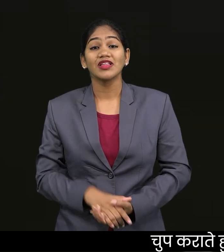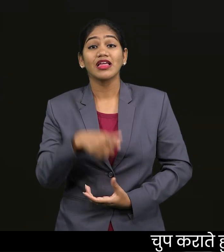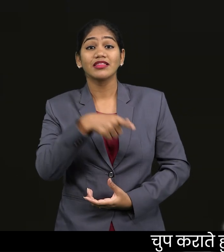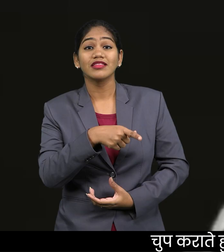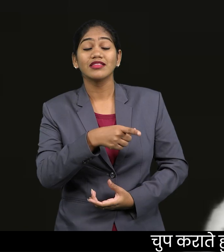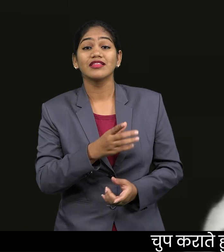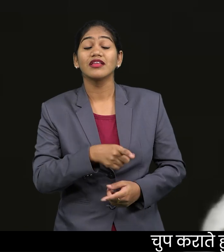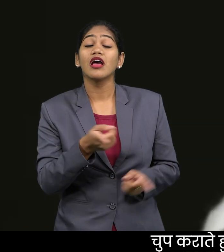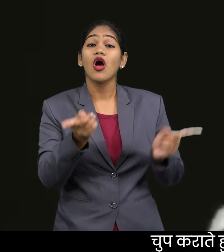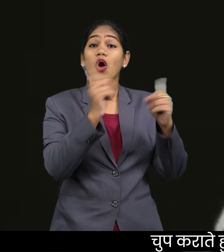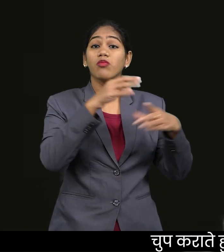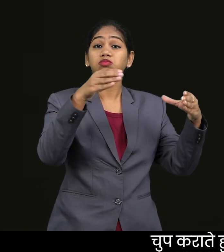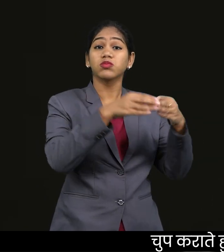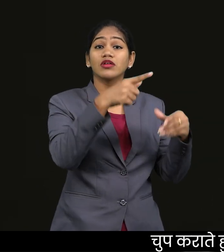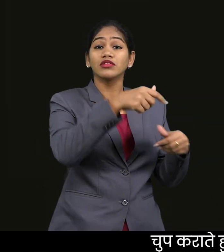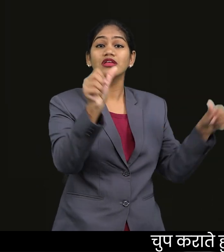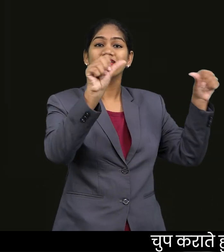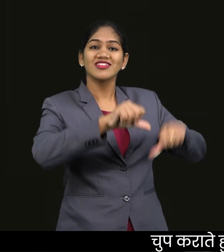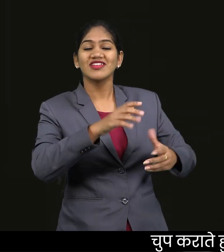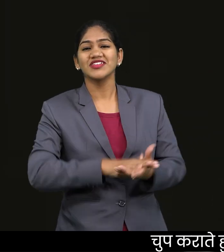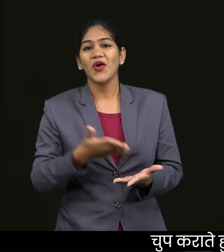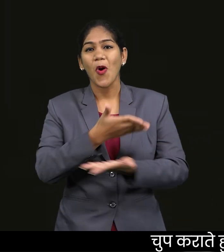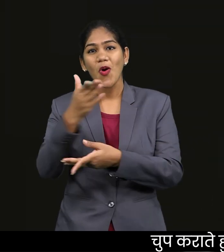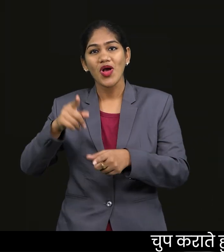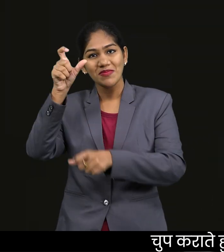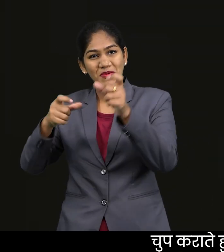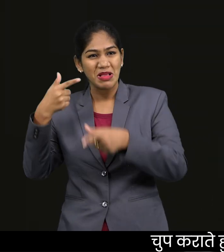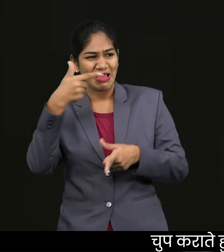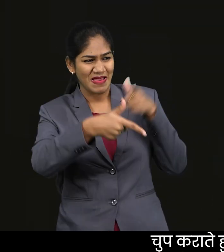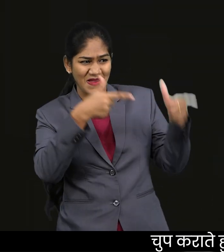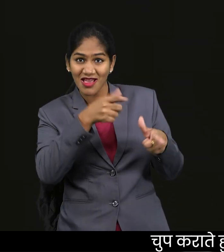चुप कराते हुए रिकॉर्ड अंतर से जीत हासिल की।